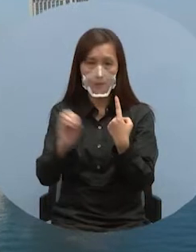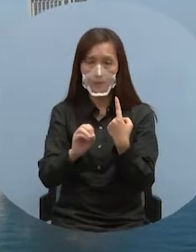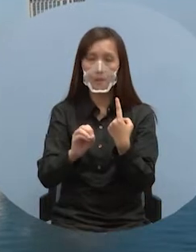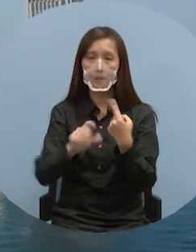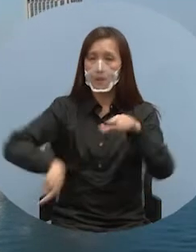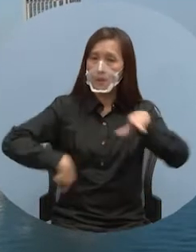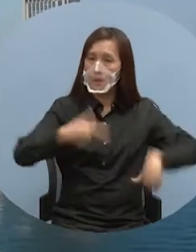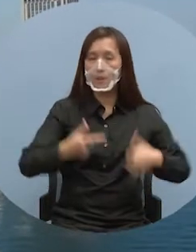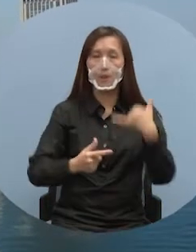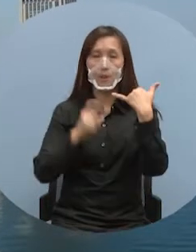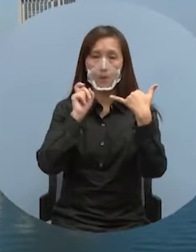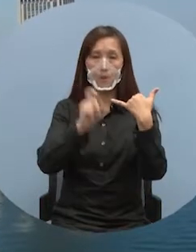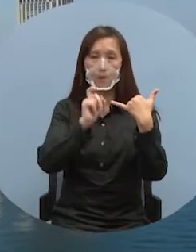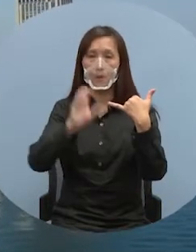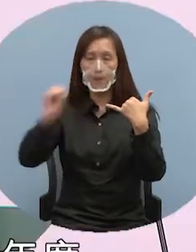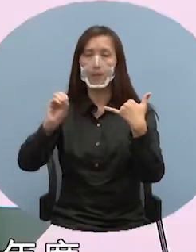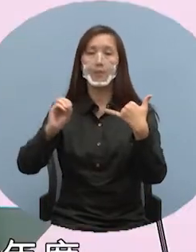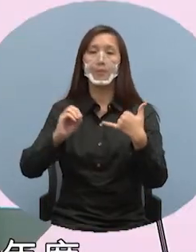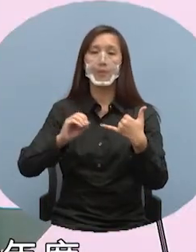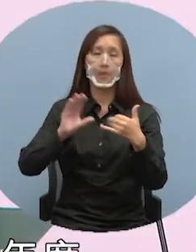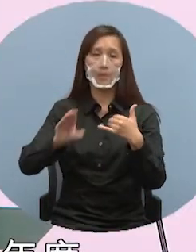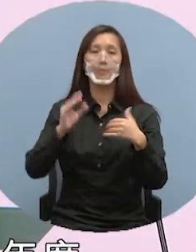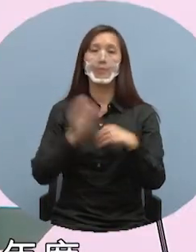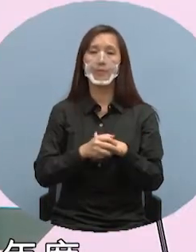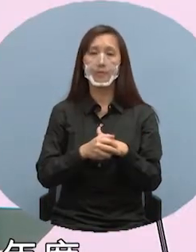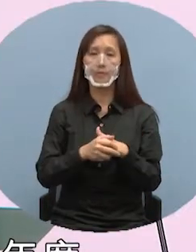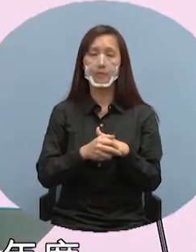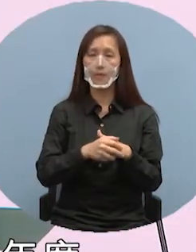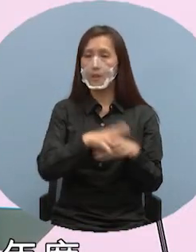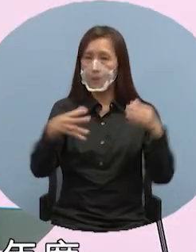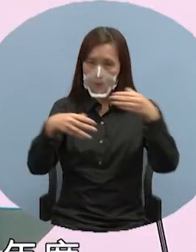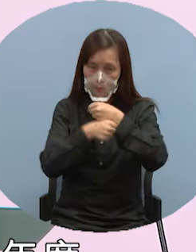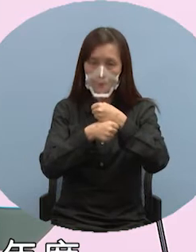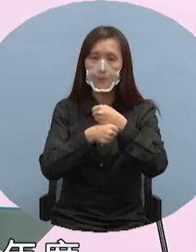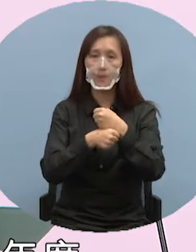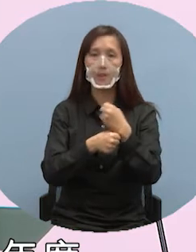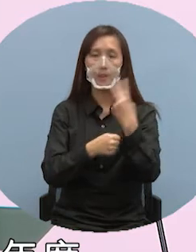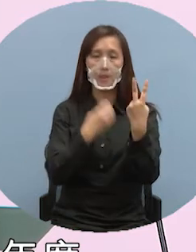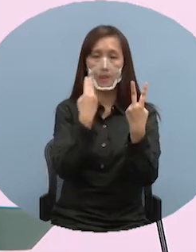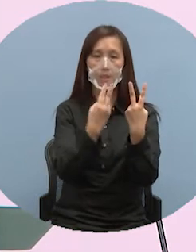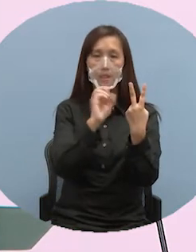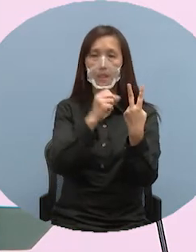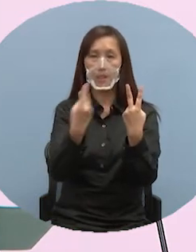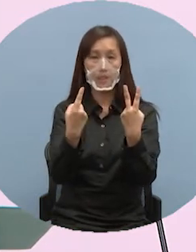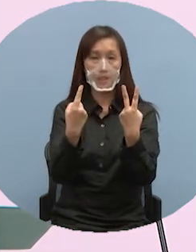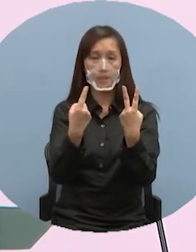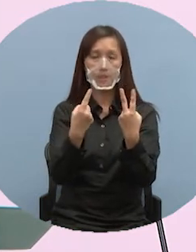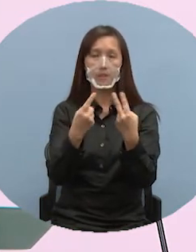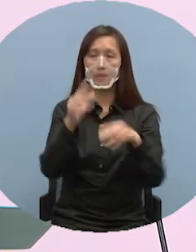訂為6990億元。 總括來說，我預計2021-22年度盈餘